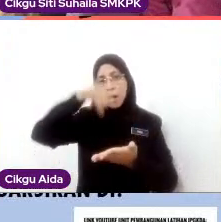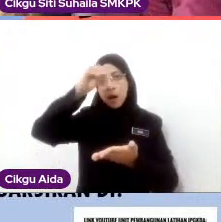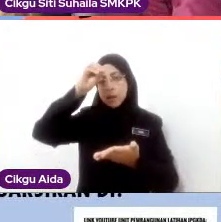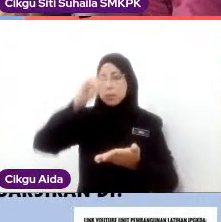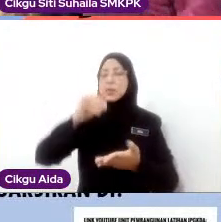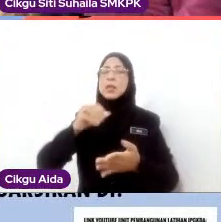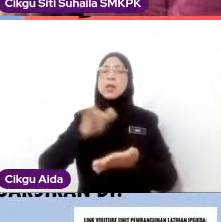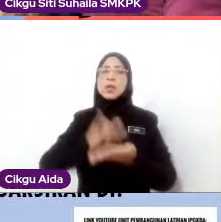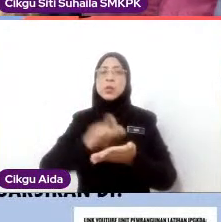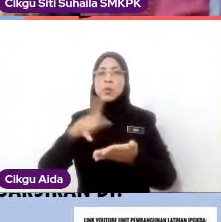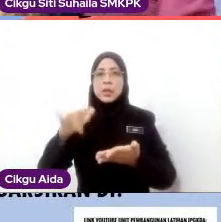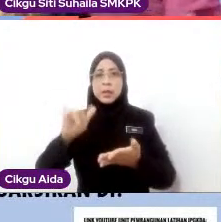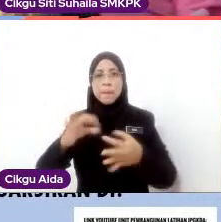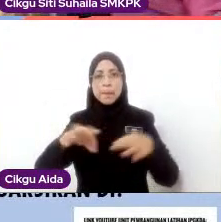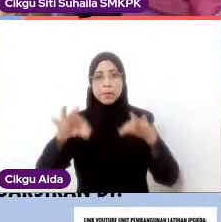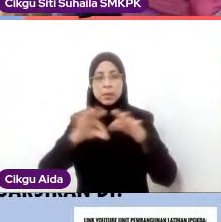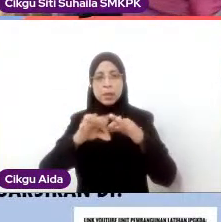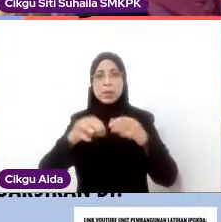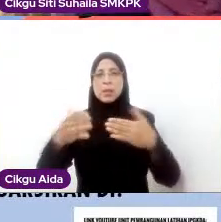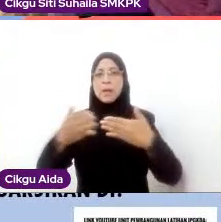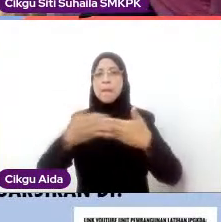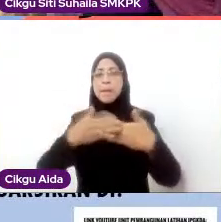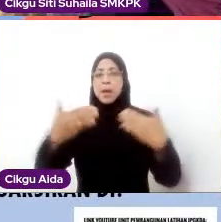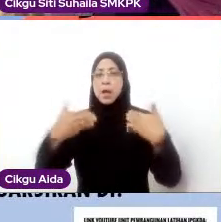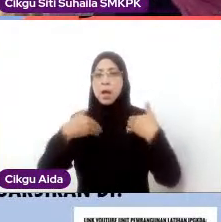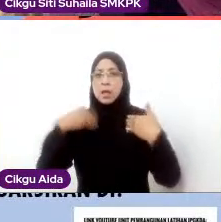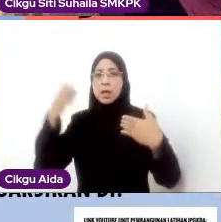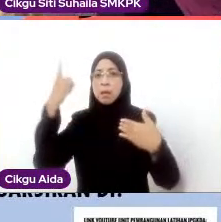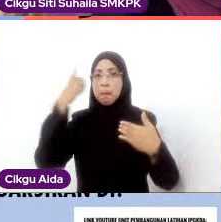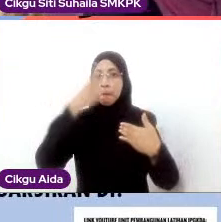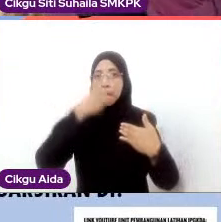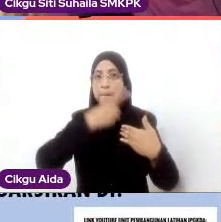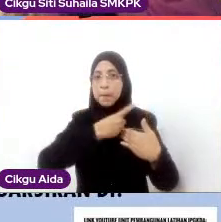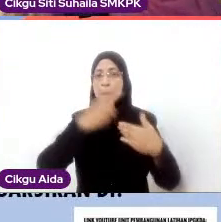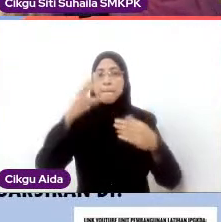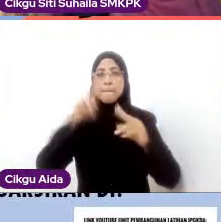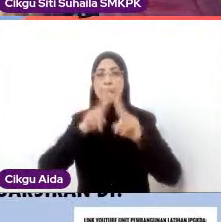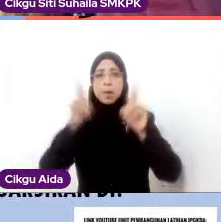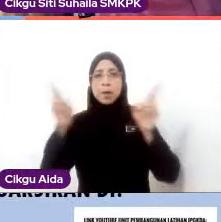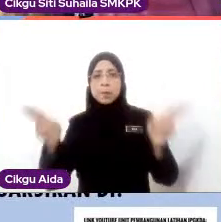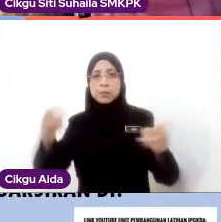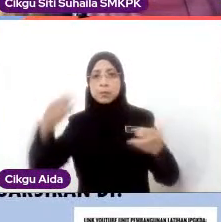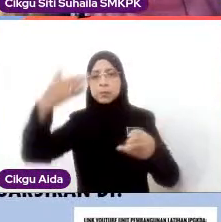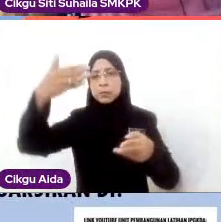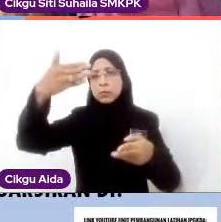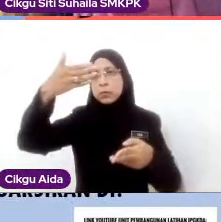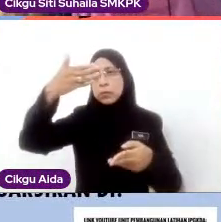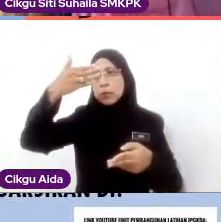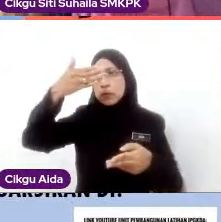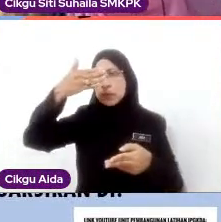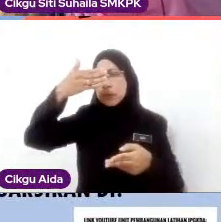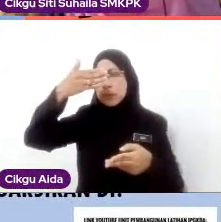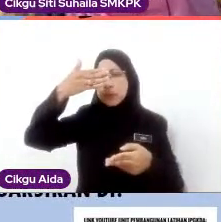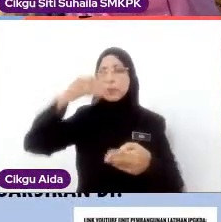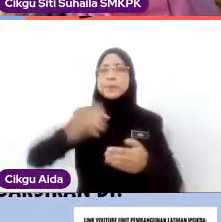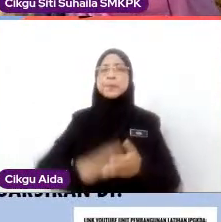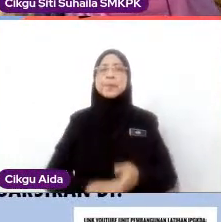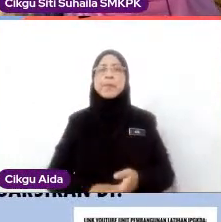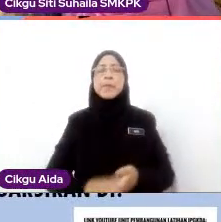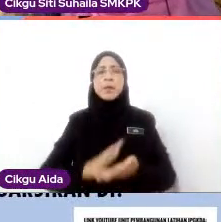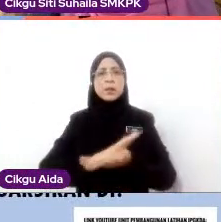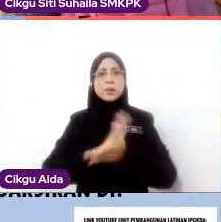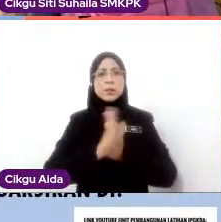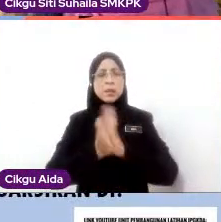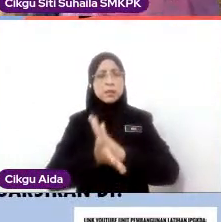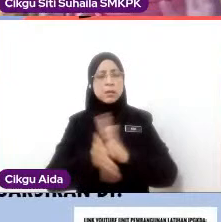Yang betul-betul depan whiteboard tu memang penglihatan dia makin teruk, memang tak nampak. Okey. Kemudian jadi apa